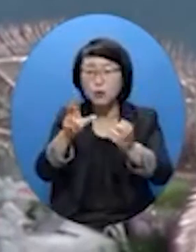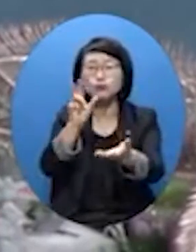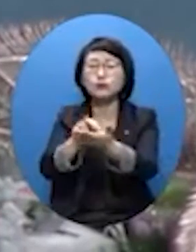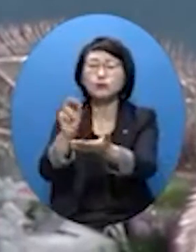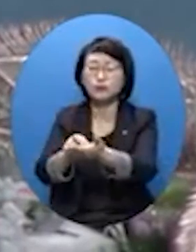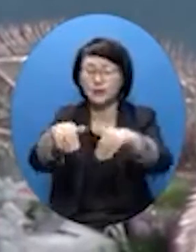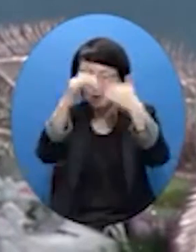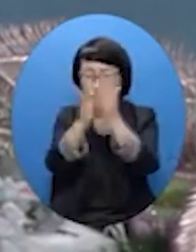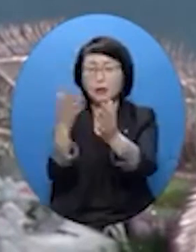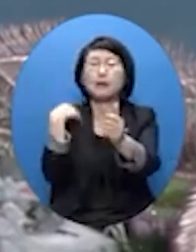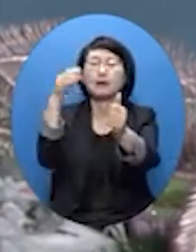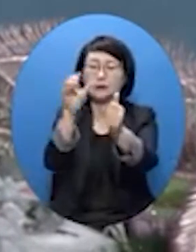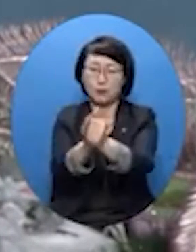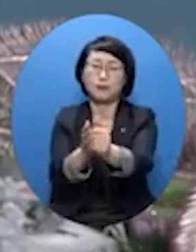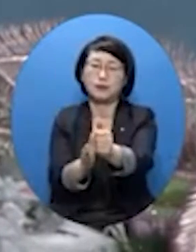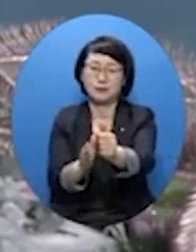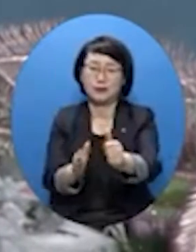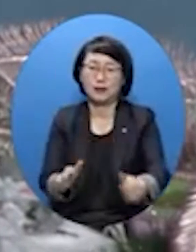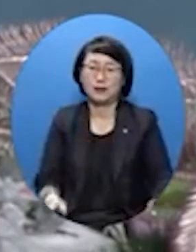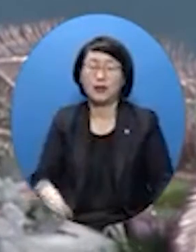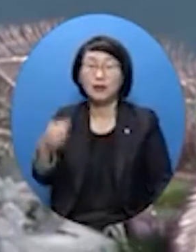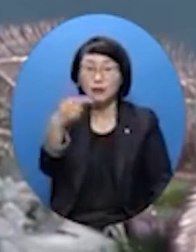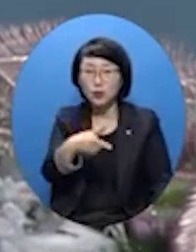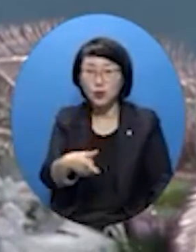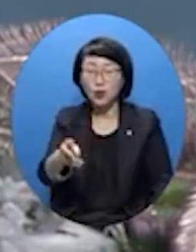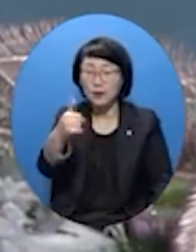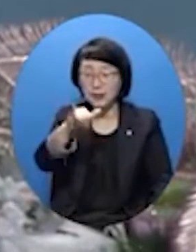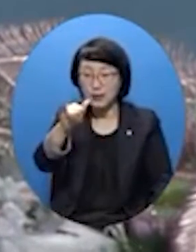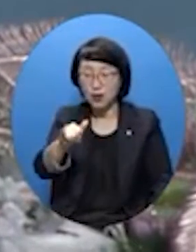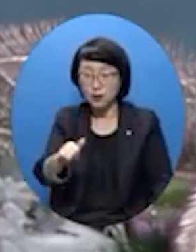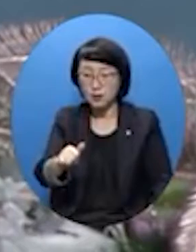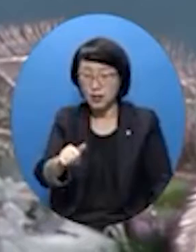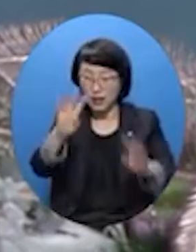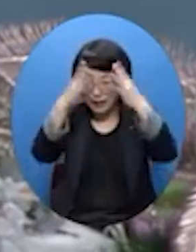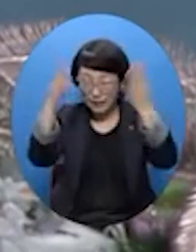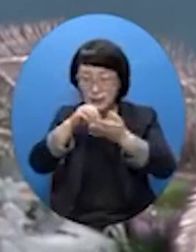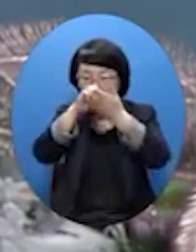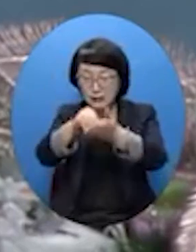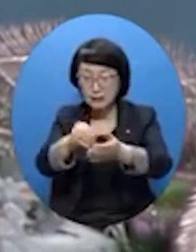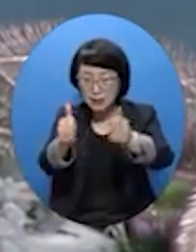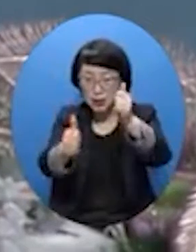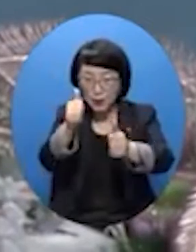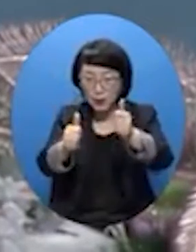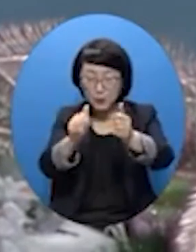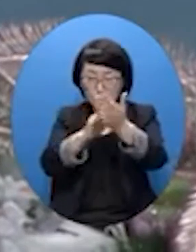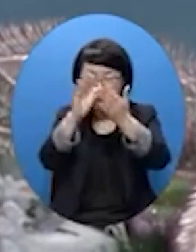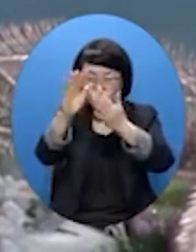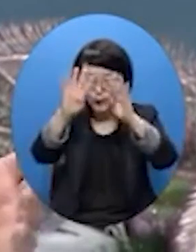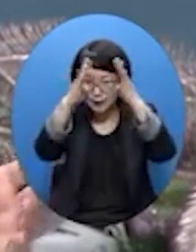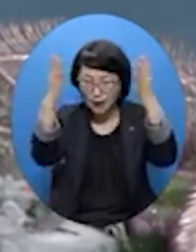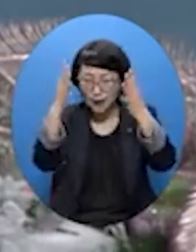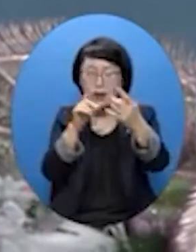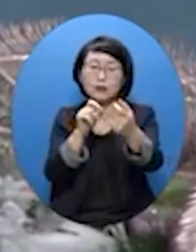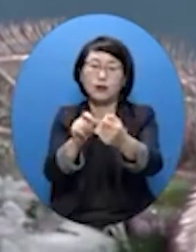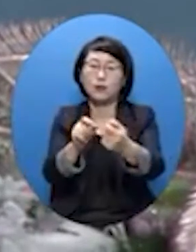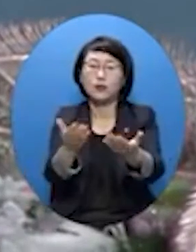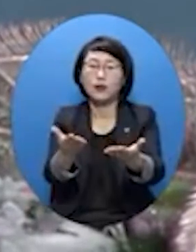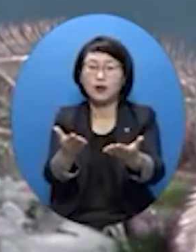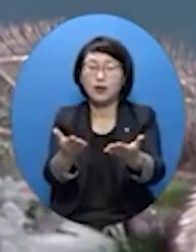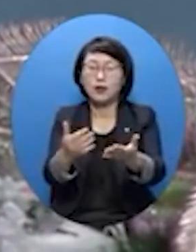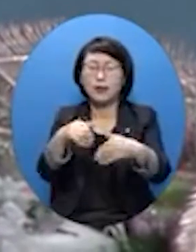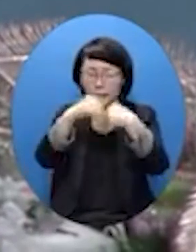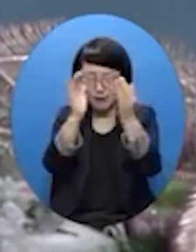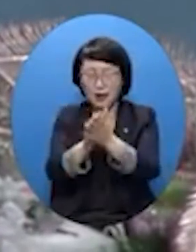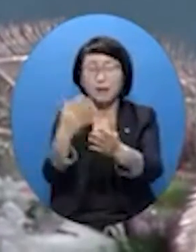다 내려놓으시기 바랍니다. 또 자녀들이 이제 수능시험을 치르고 대학을 갈 그런 시기인데 그것도 다